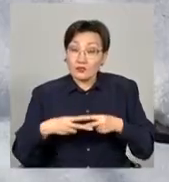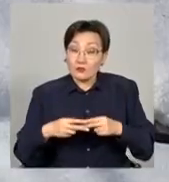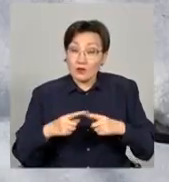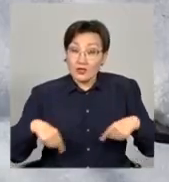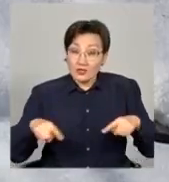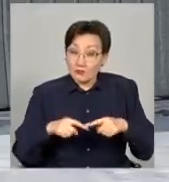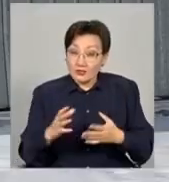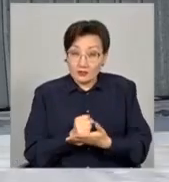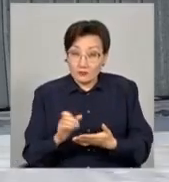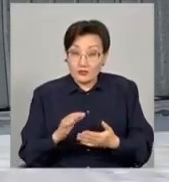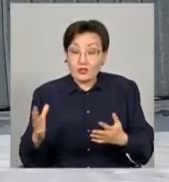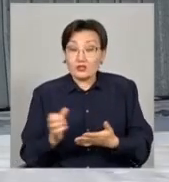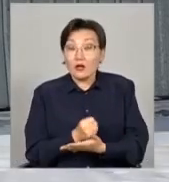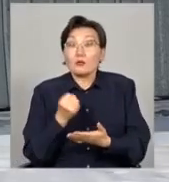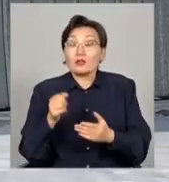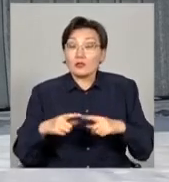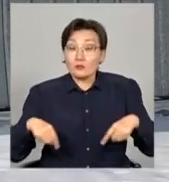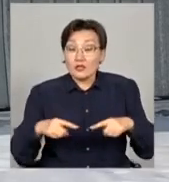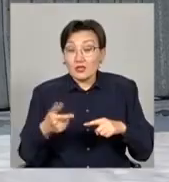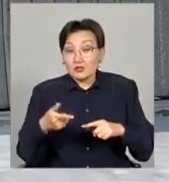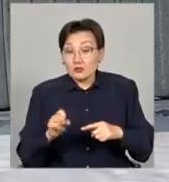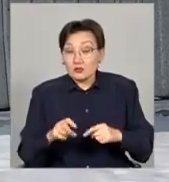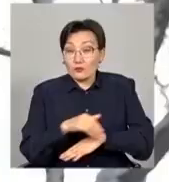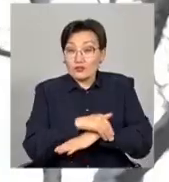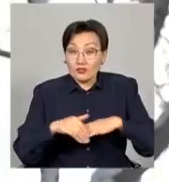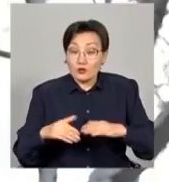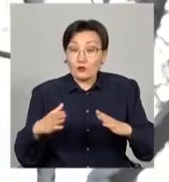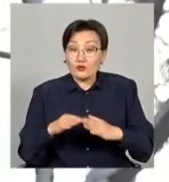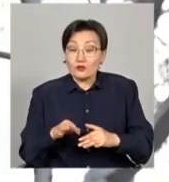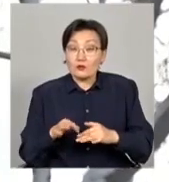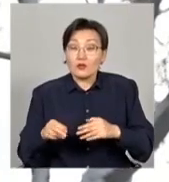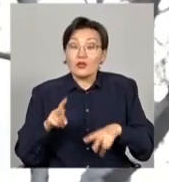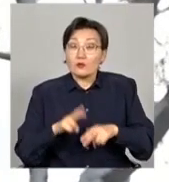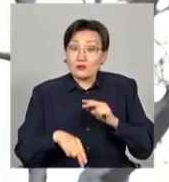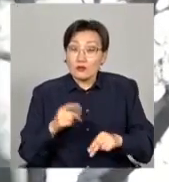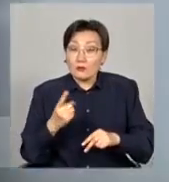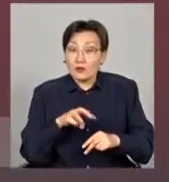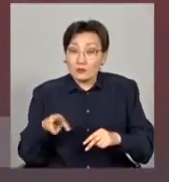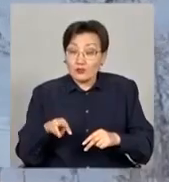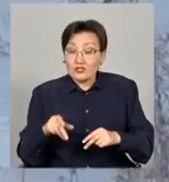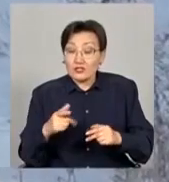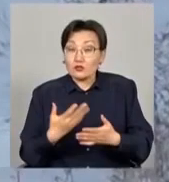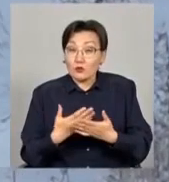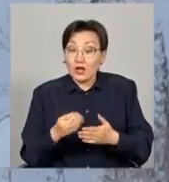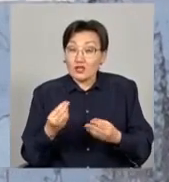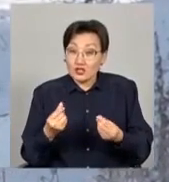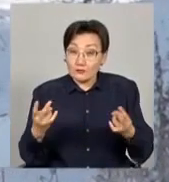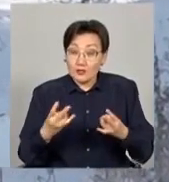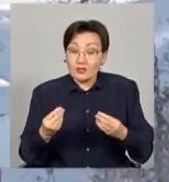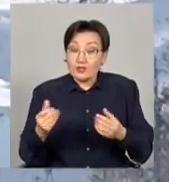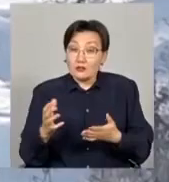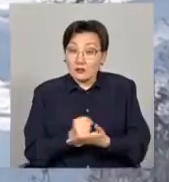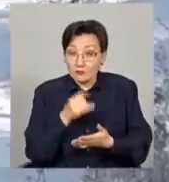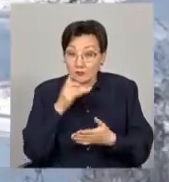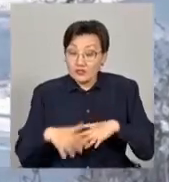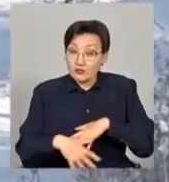компания табылмай тұр. Табылған күннің өзінде көгілдір отынды көшеден үйге тарту үшін 1 миллион теңгеге жуық қаражат қажет. Көмірдің өзіне ақша табылмай